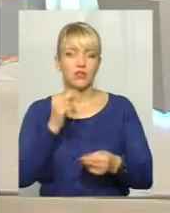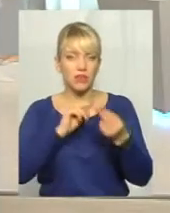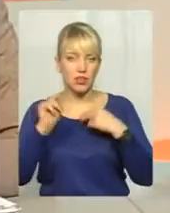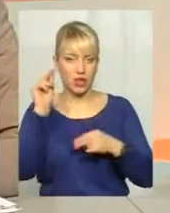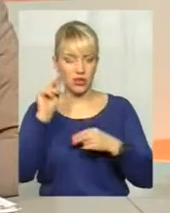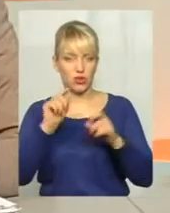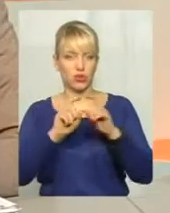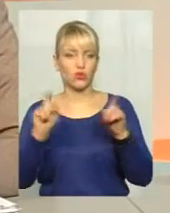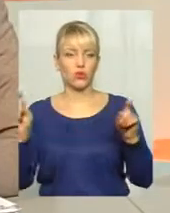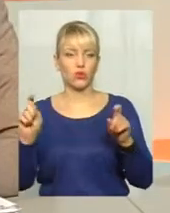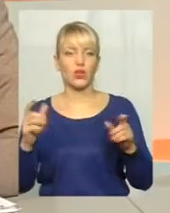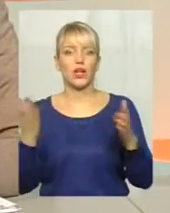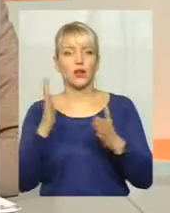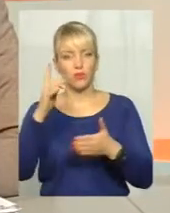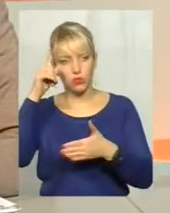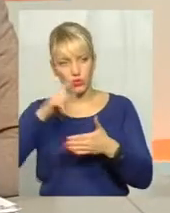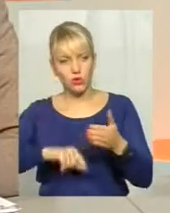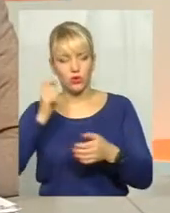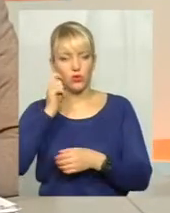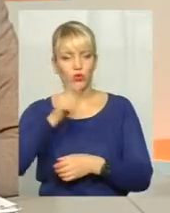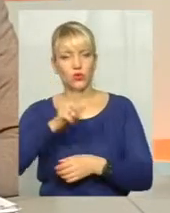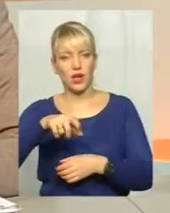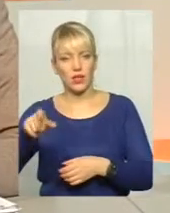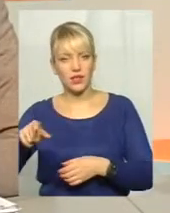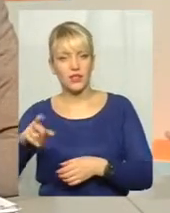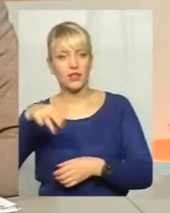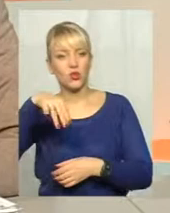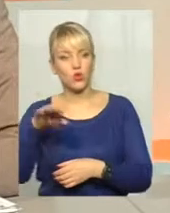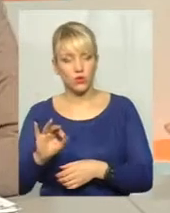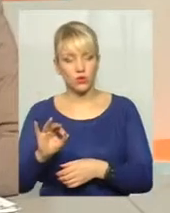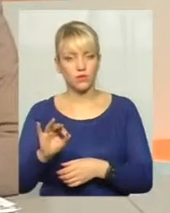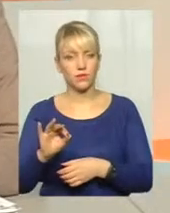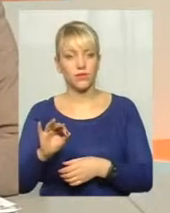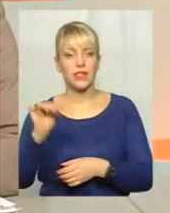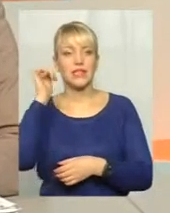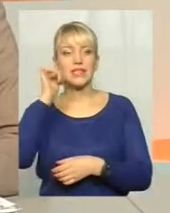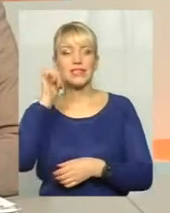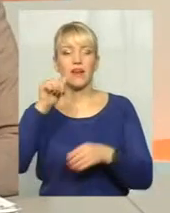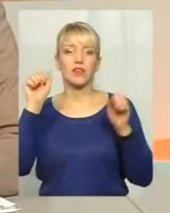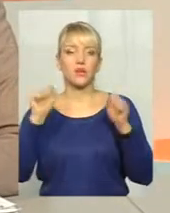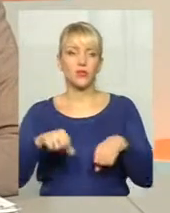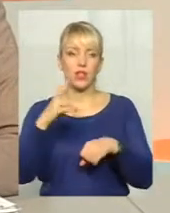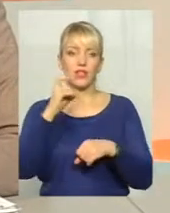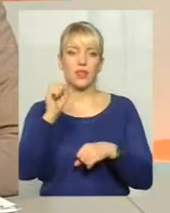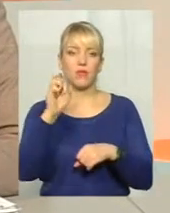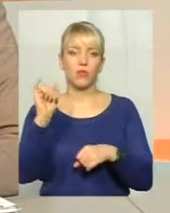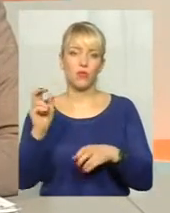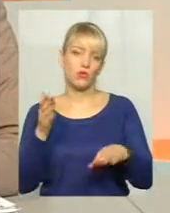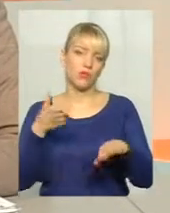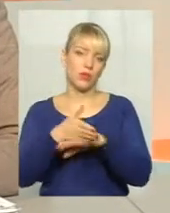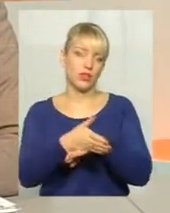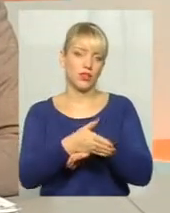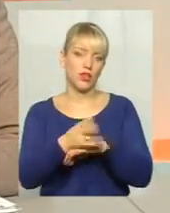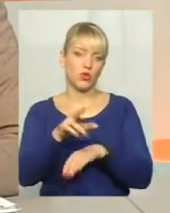кращою структурою, якій будуть довіряти українці, то завтра, можливо, те НАБУ і прийде до них, тому що